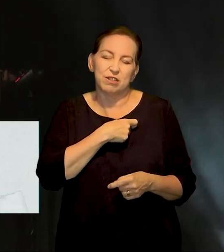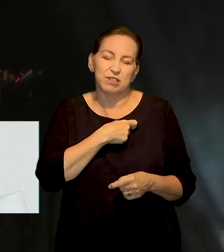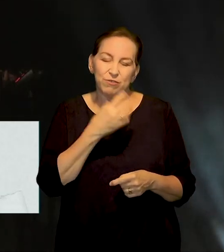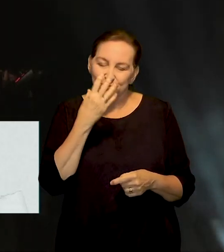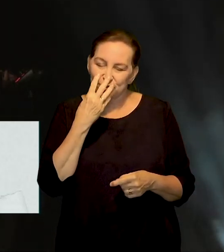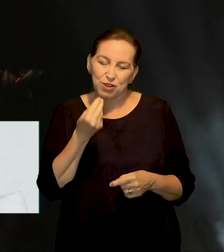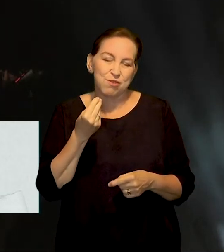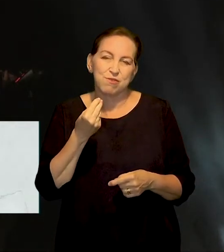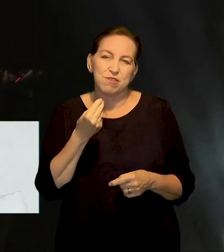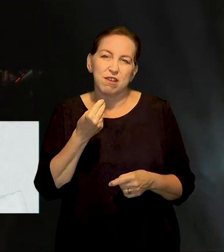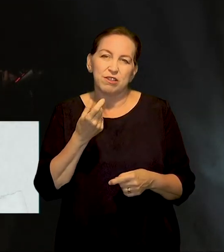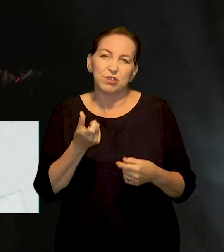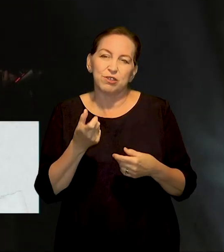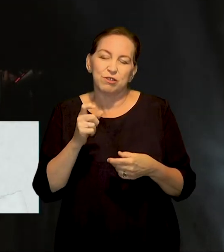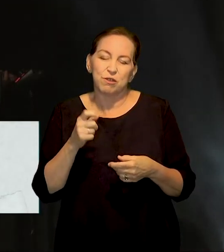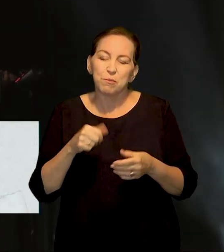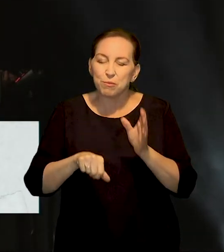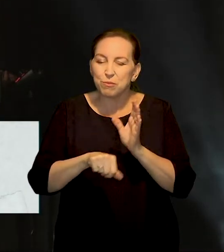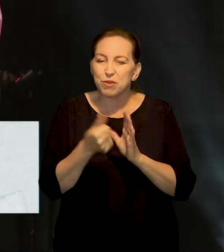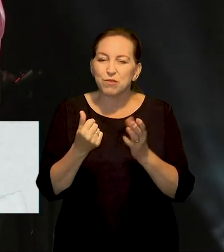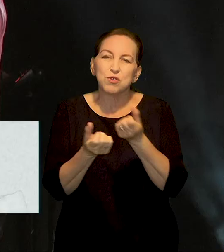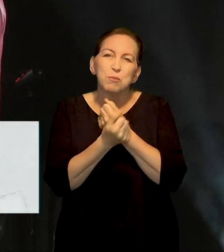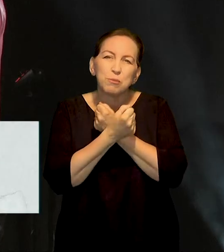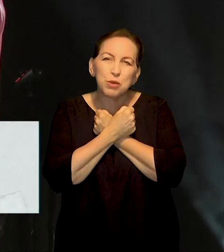od samego rana i nawet mogli dostać stroje.